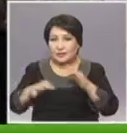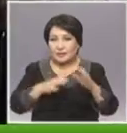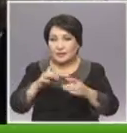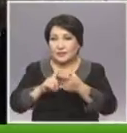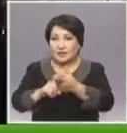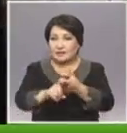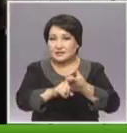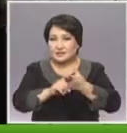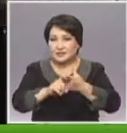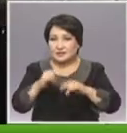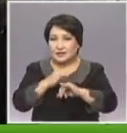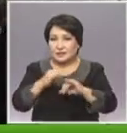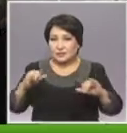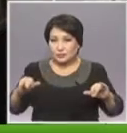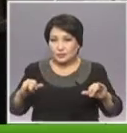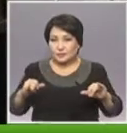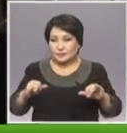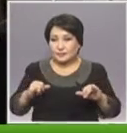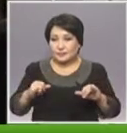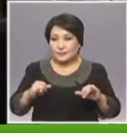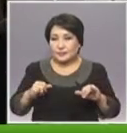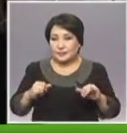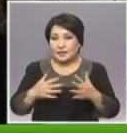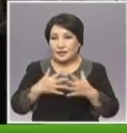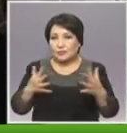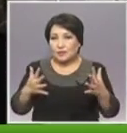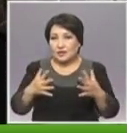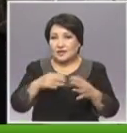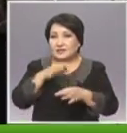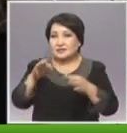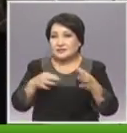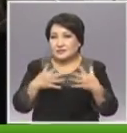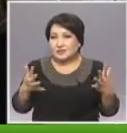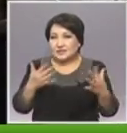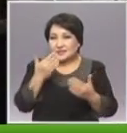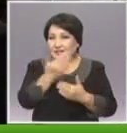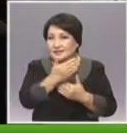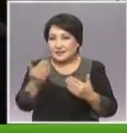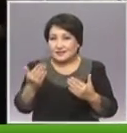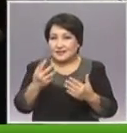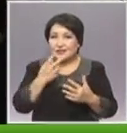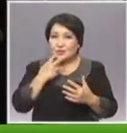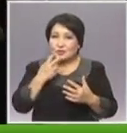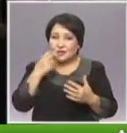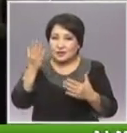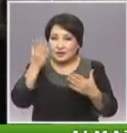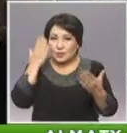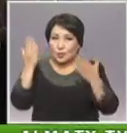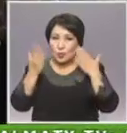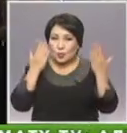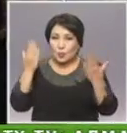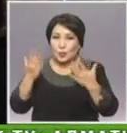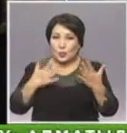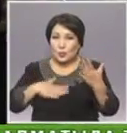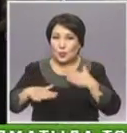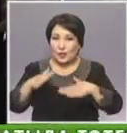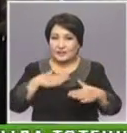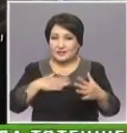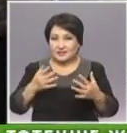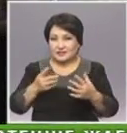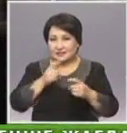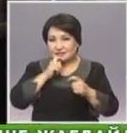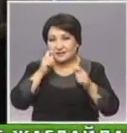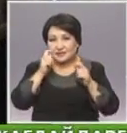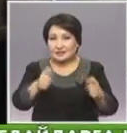нығайту. Бұдан артық бізге, сіздерге күлкі сыйлағаннан, сіздерге қуаныш сыйлағаннан, сіздерге бақыт сыйлағаннан артық